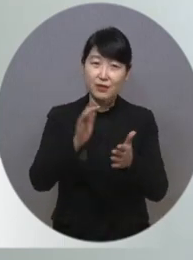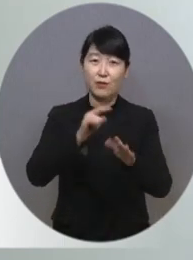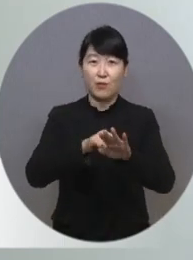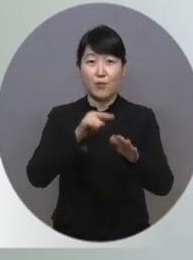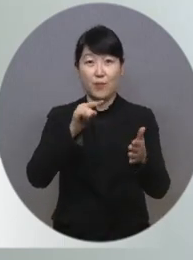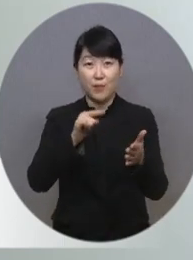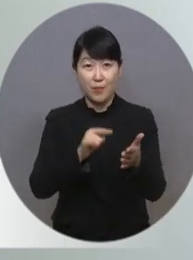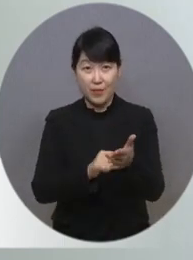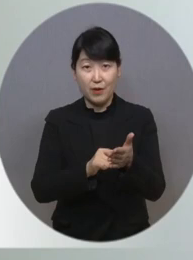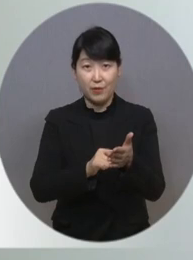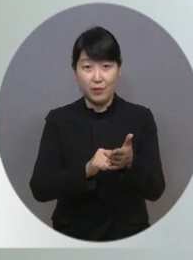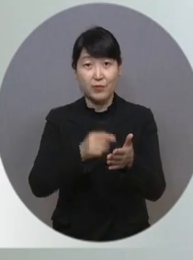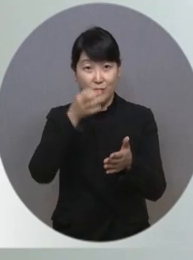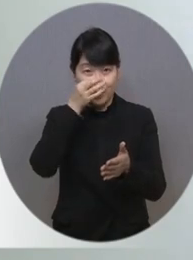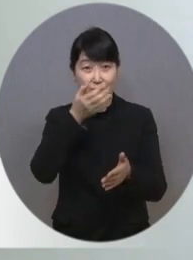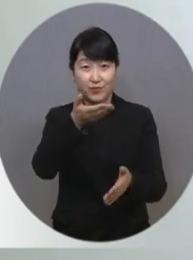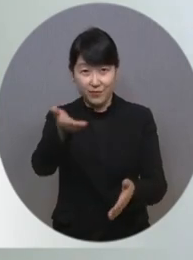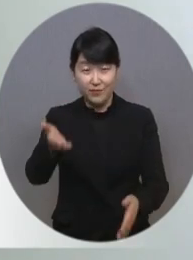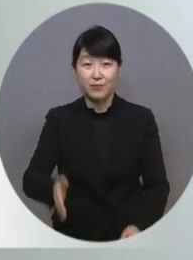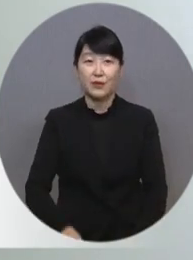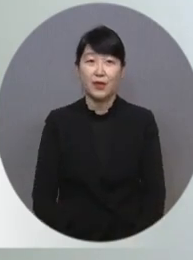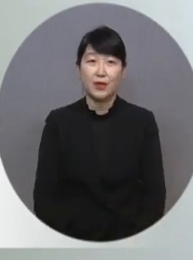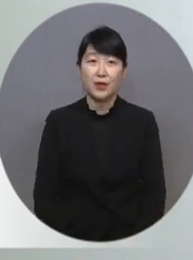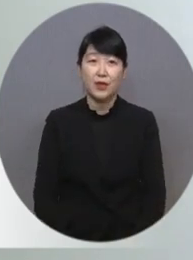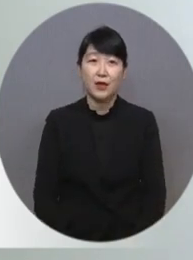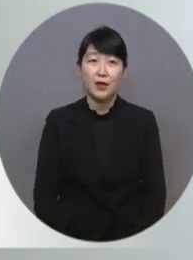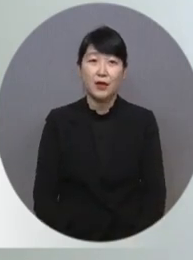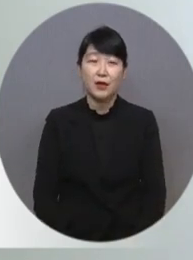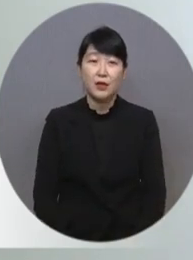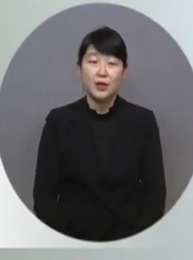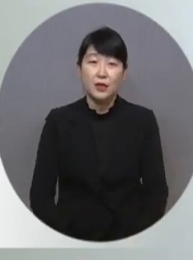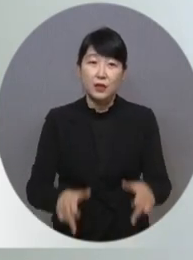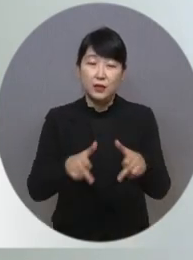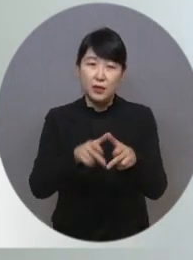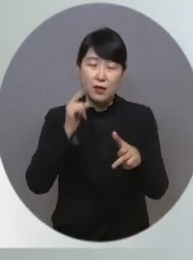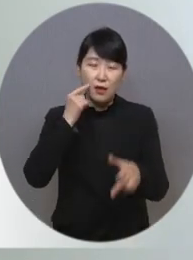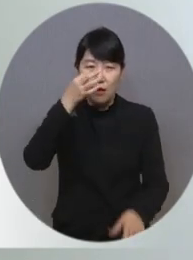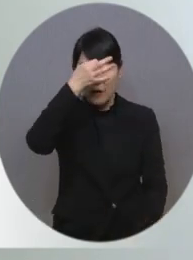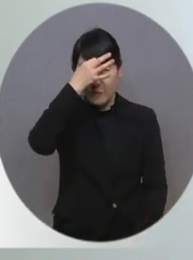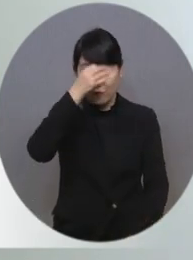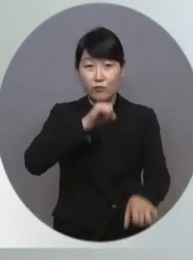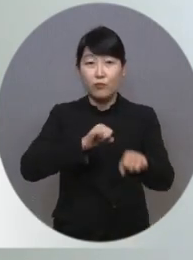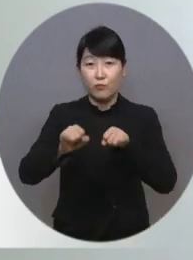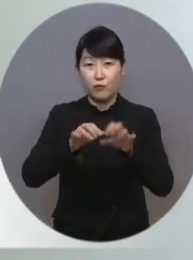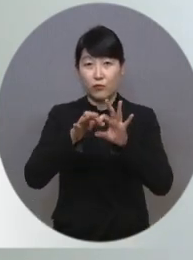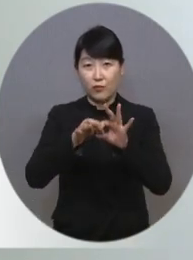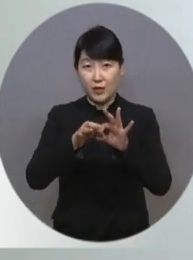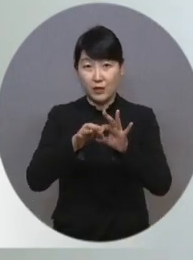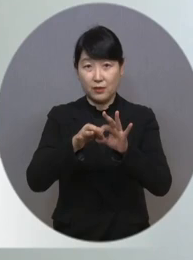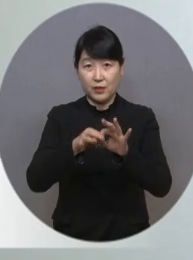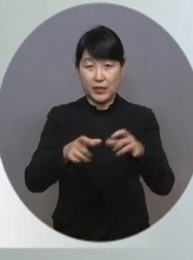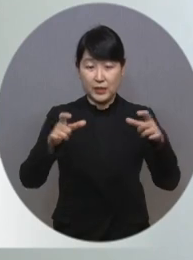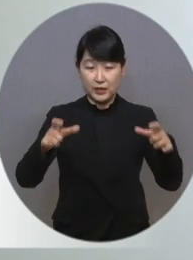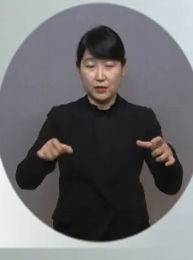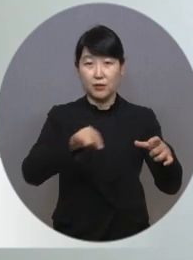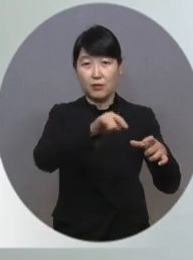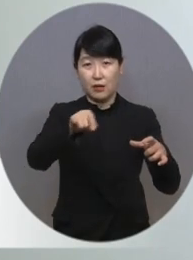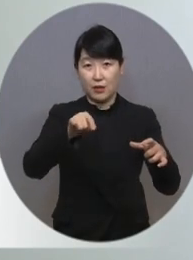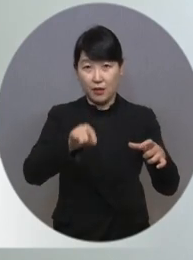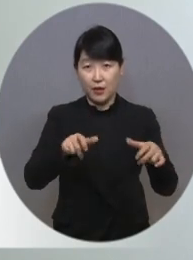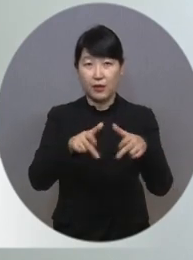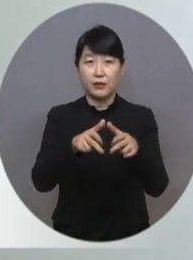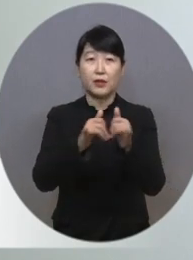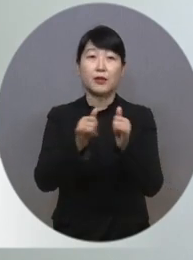작품으로 확인하실 수 있습니다. 이러한 장애예술 활동들을 통해서 우리 지역의 장애인에 대한